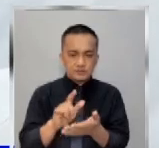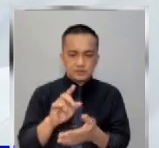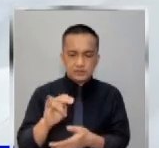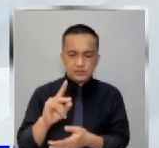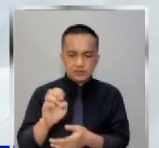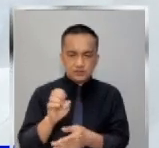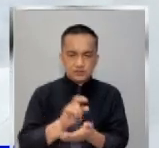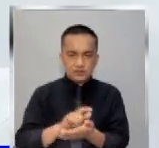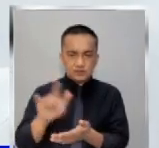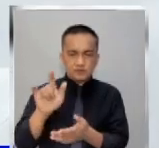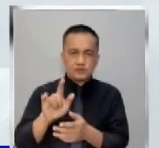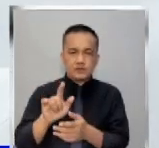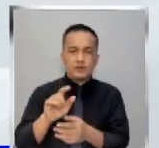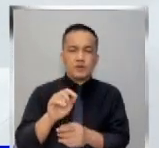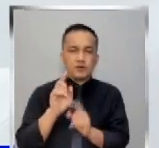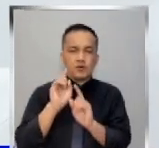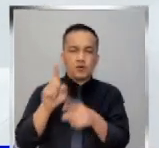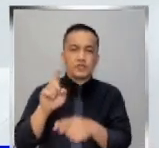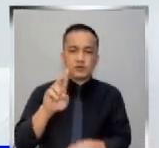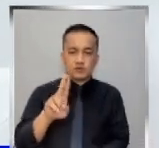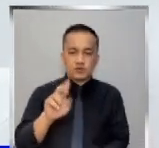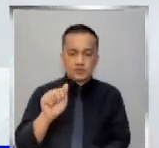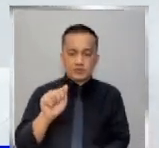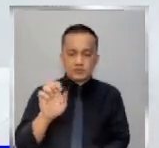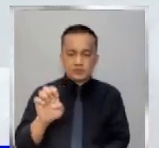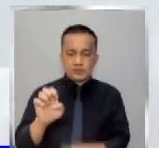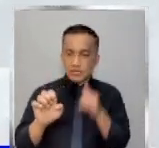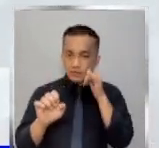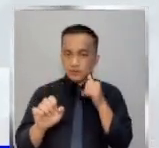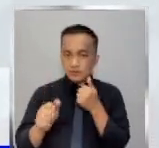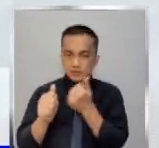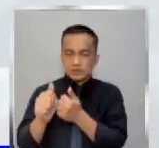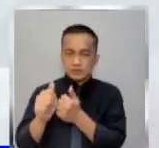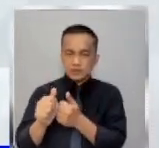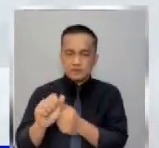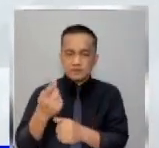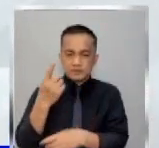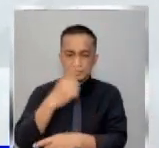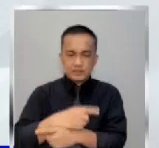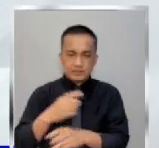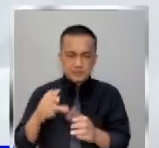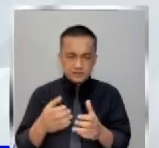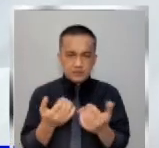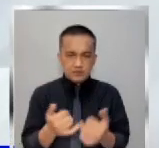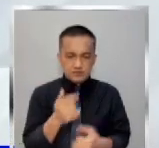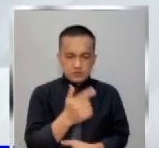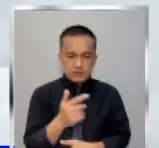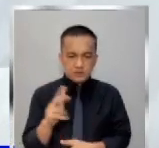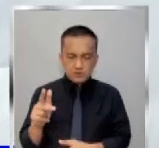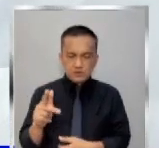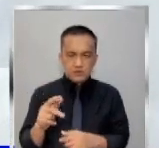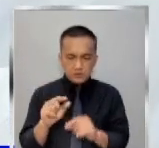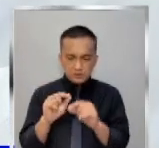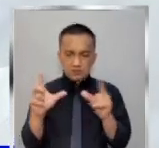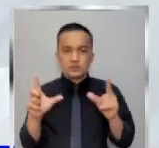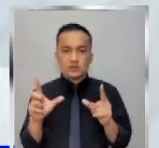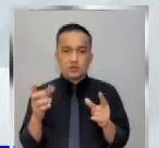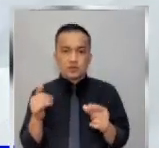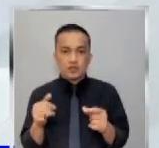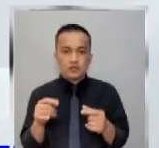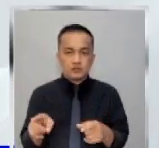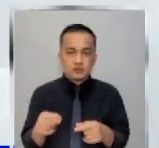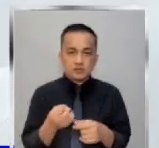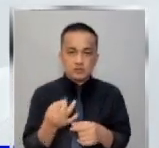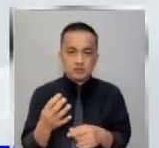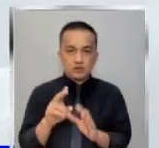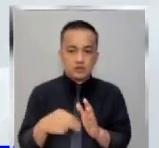United Arab Emirates kahapon. Hinahabol niya ang unang araw ng kanyang klase ngayong 2023. Nagulat daw siya dahil matapos ang ilang oras na